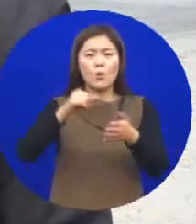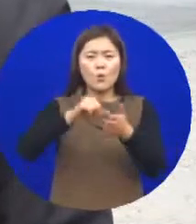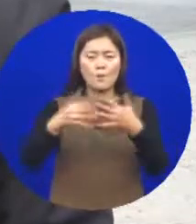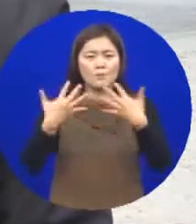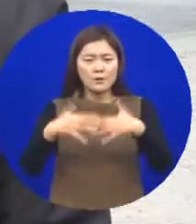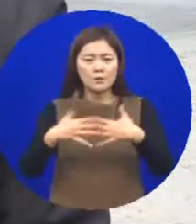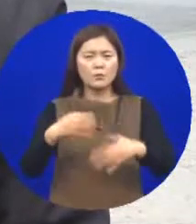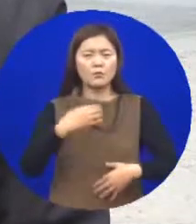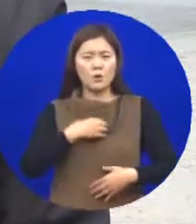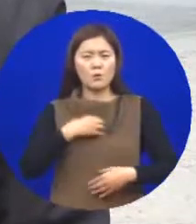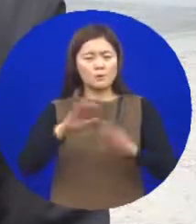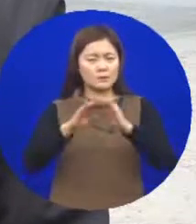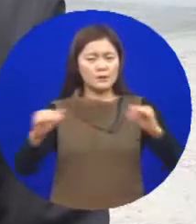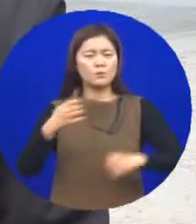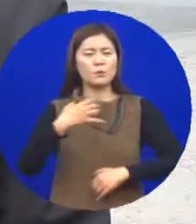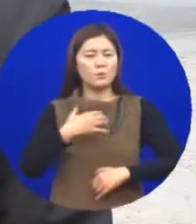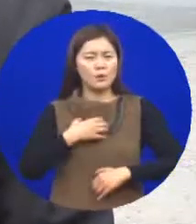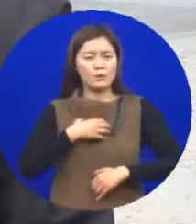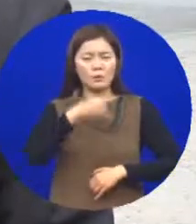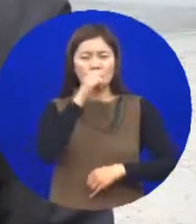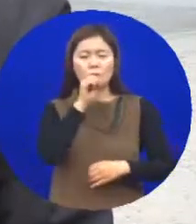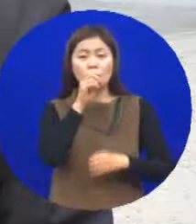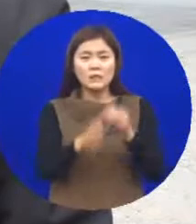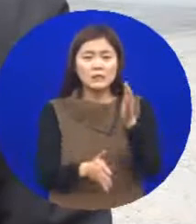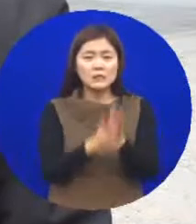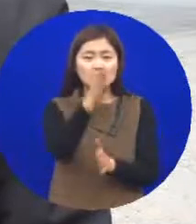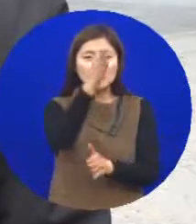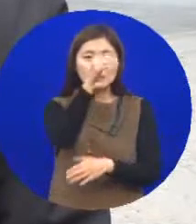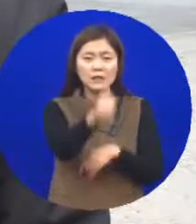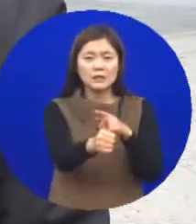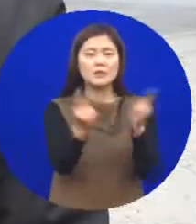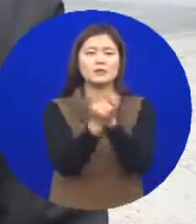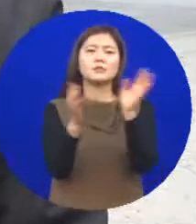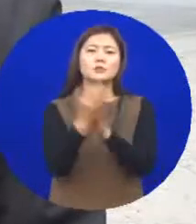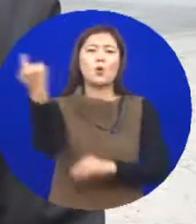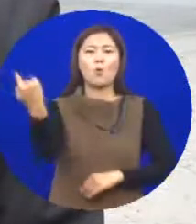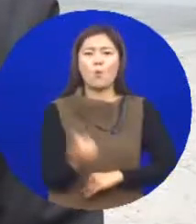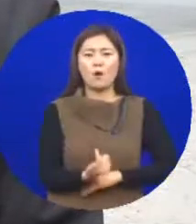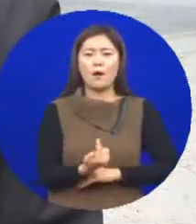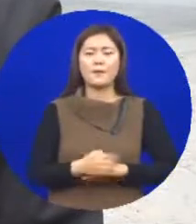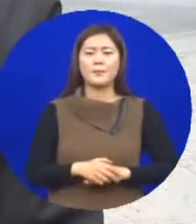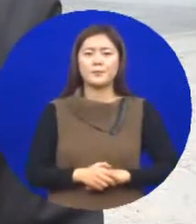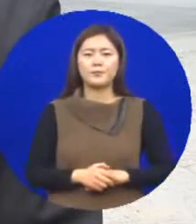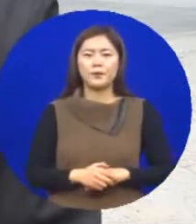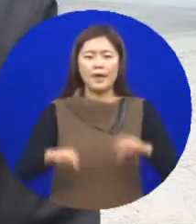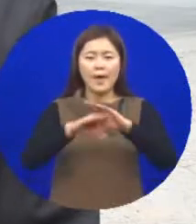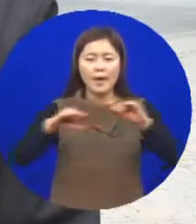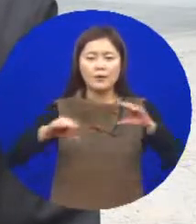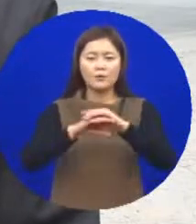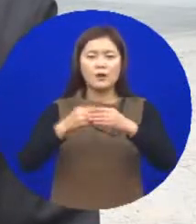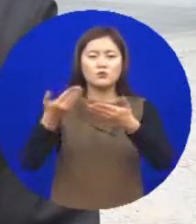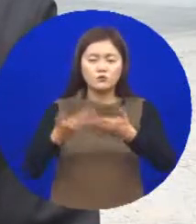위험하고 사람도 위험해가지고 저희가 시청 그 저기 시장님이 직접 나오셔가지고